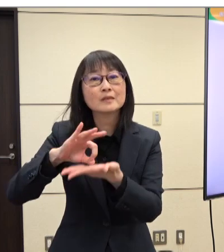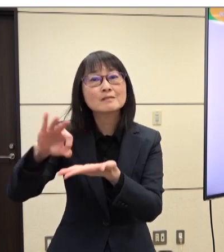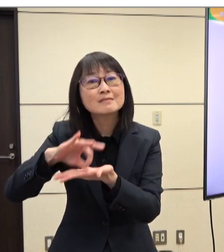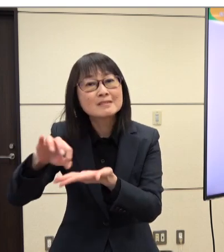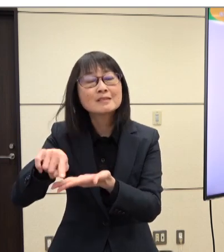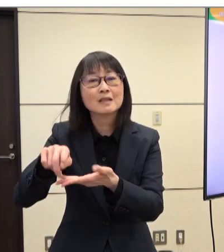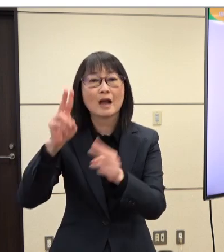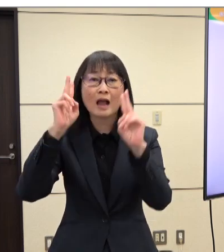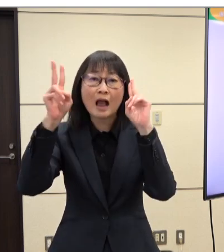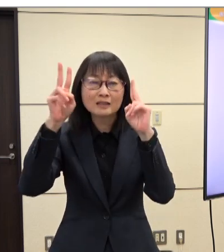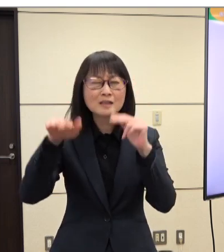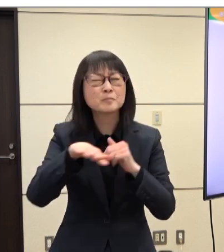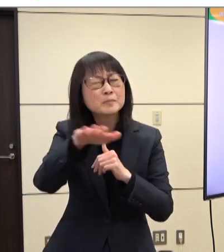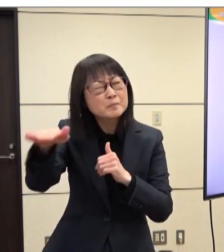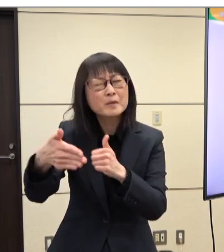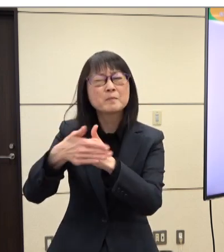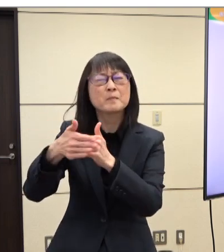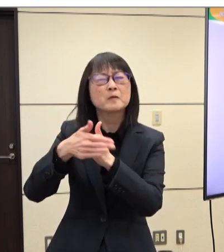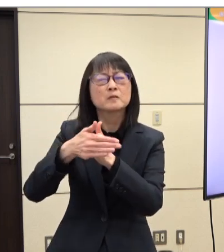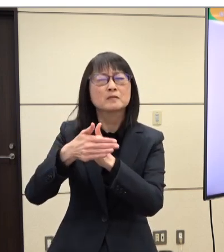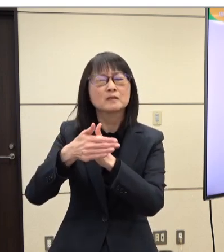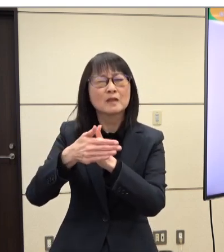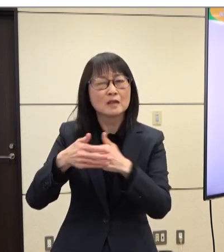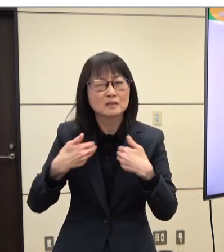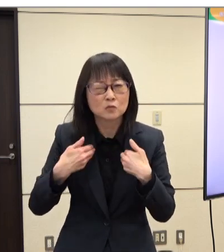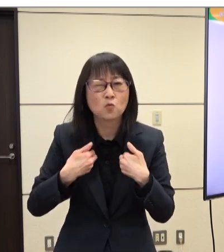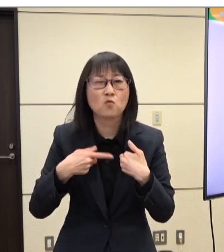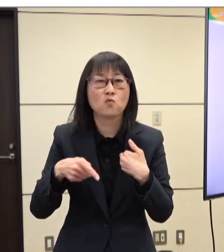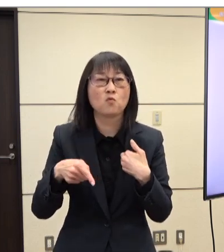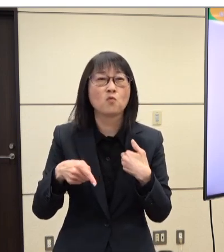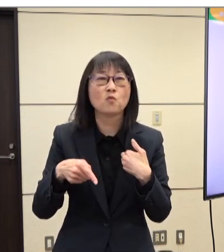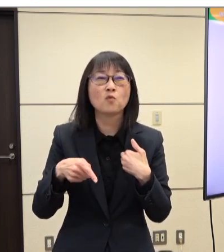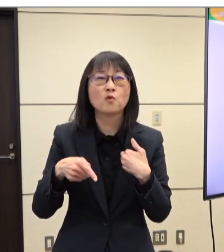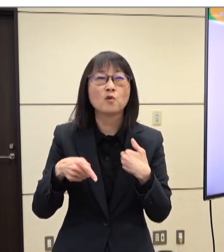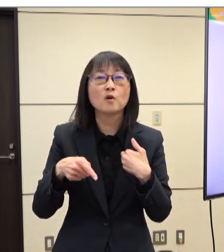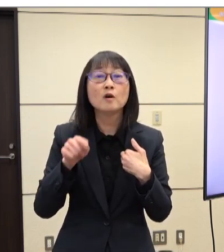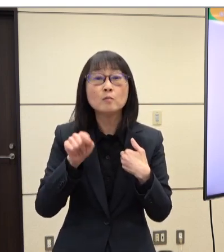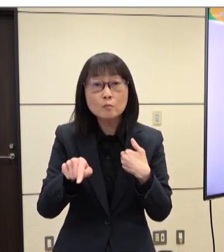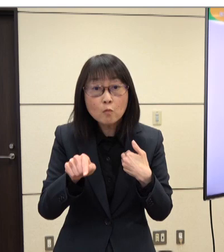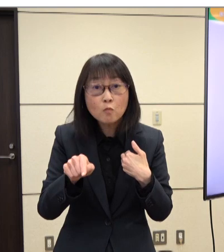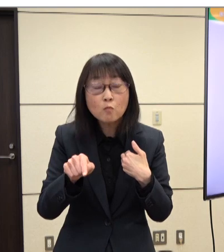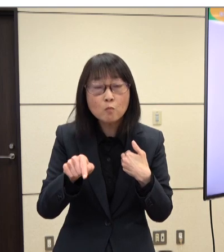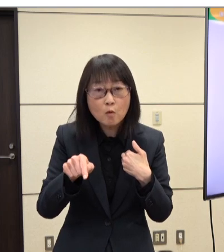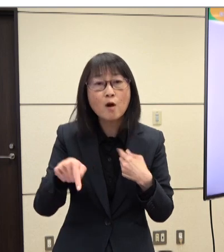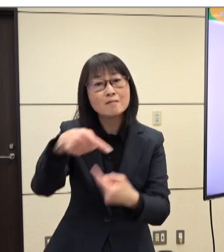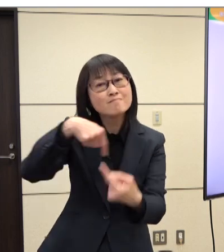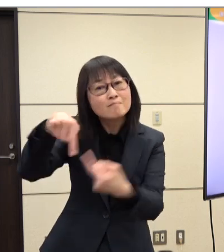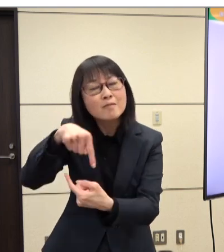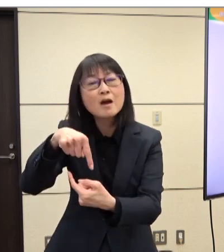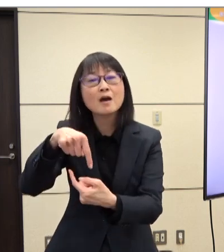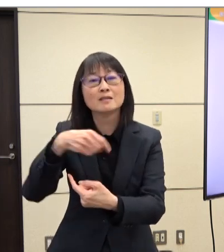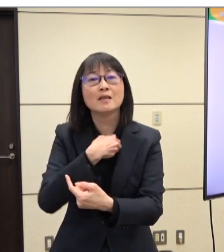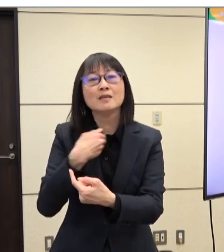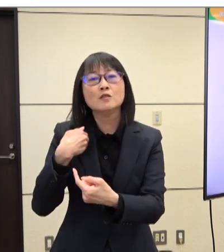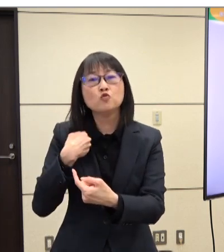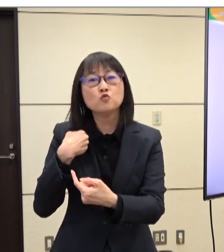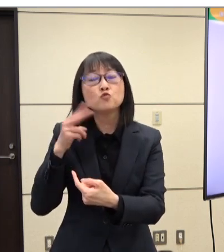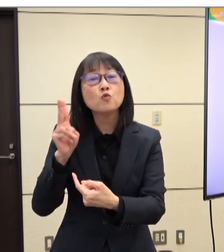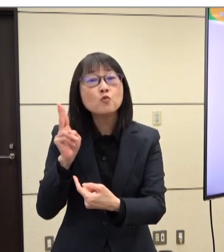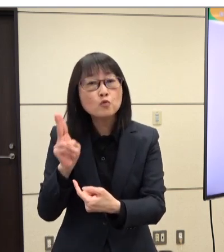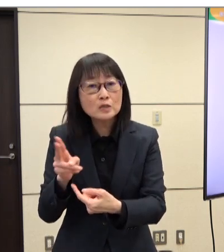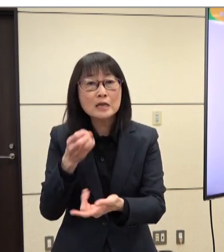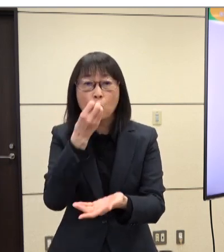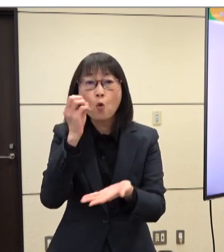ないと、どうしても回収できないんですよね。で、そういうものも強化をして、そして最終的にゴミと